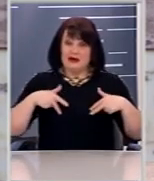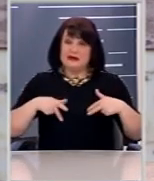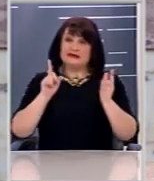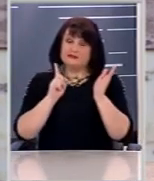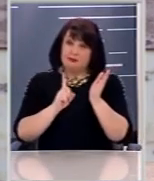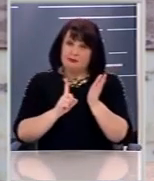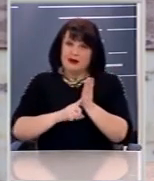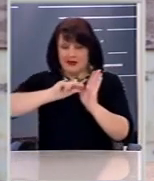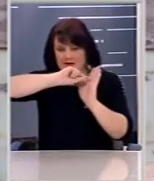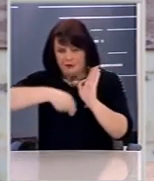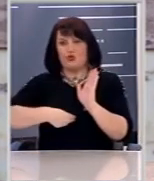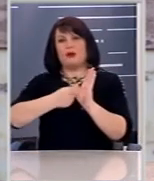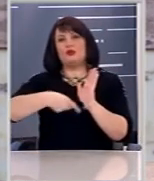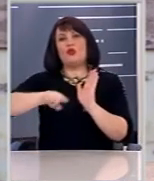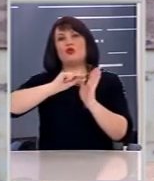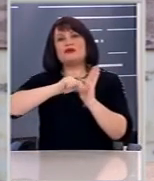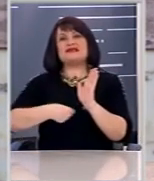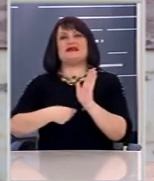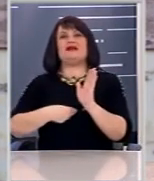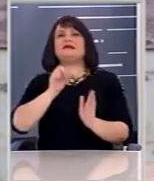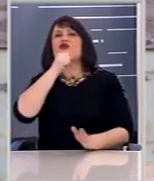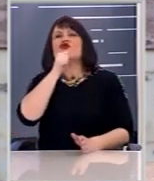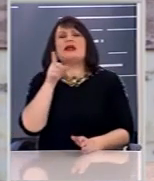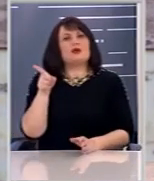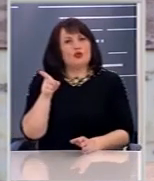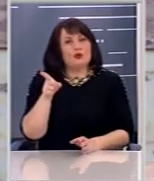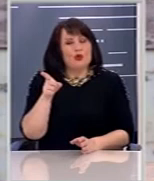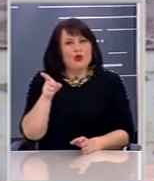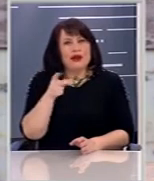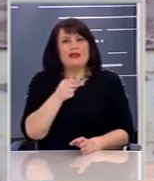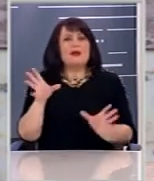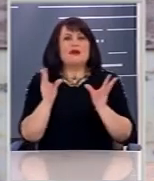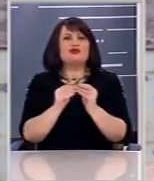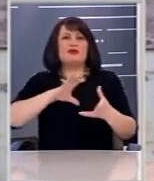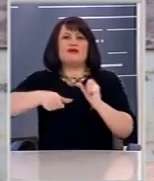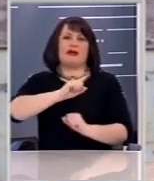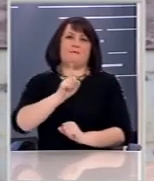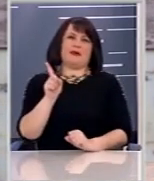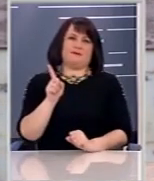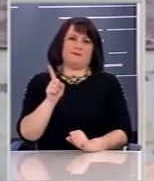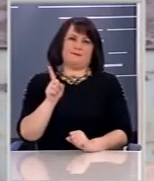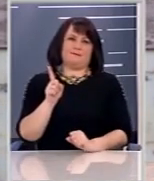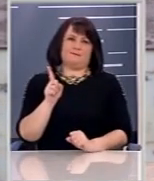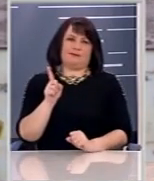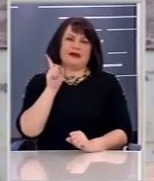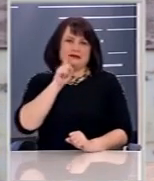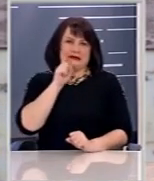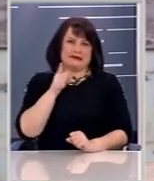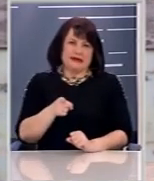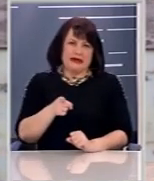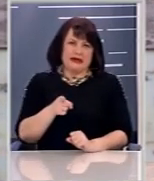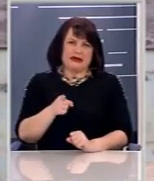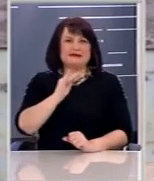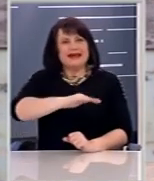να υπογράψουν όλοι τη Σύμβαση της Κωνσταντινούπολης για την εξάλειψη της βίας κατά των γυναικών και των